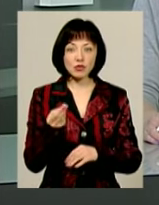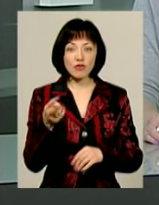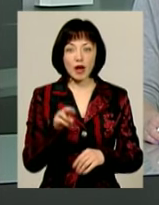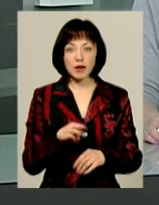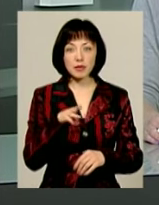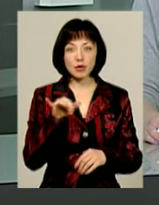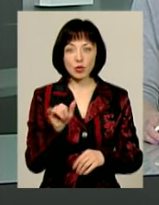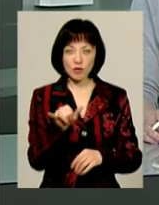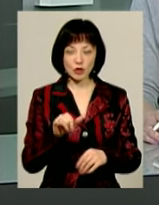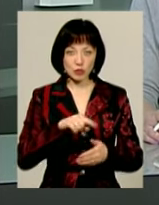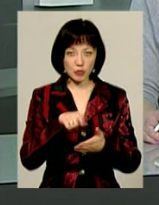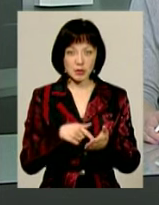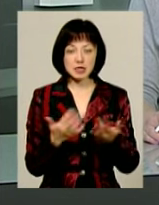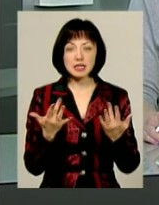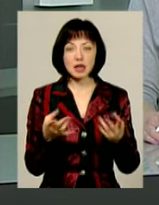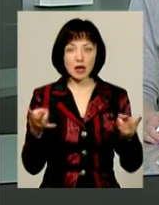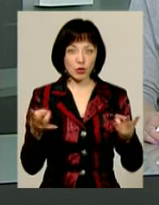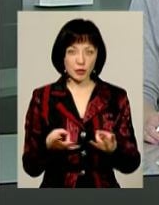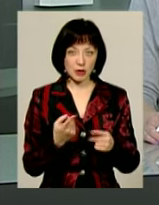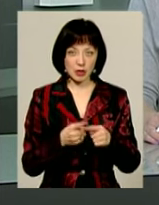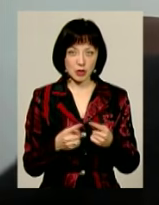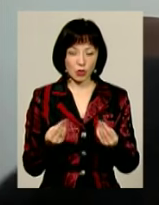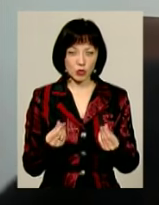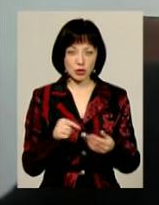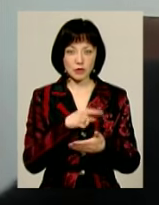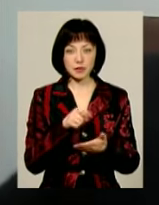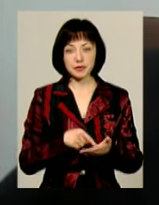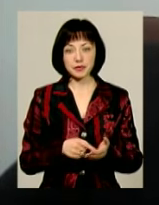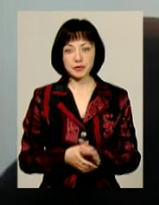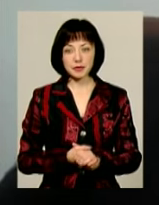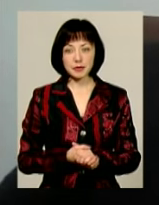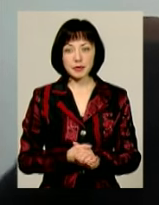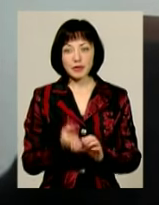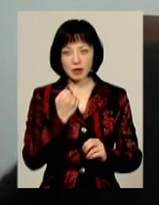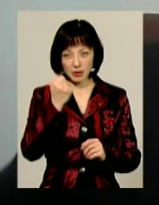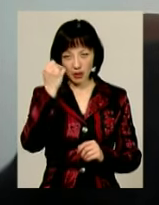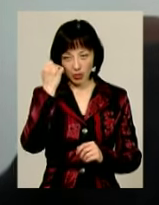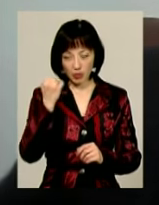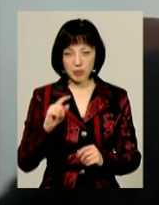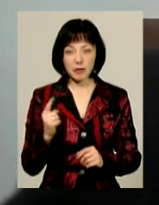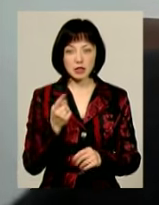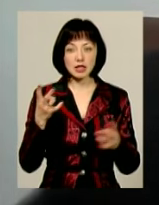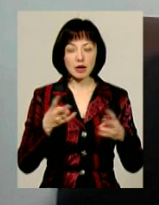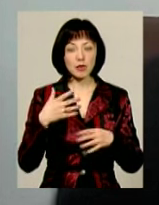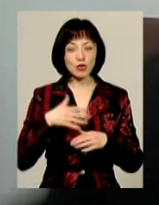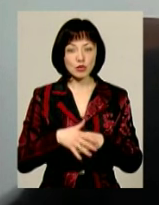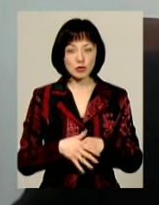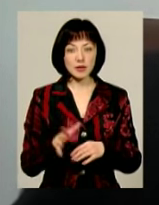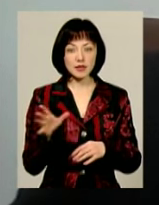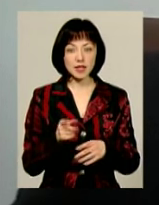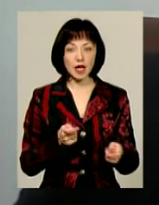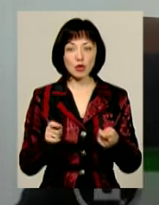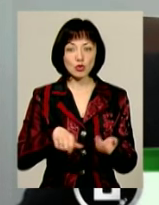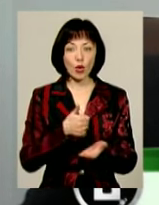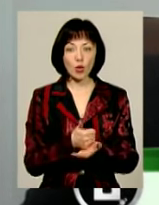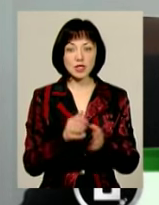профтехосвіти у вашому місті? І скільки необхідно на це коштів? Дякую. По-перше, треба розуміти, що ми всі керуємося